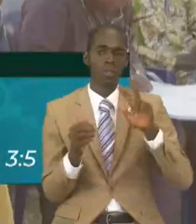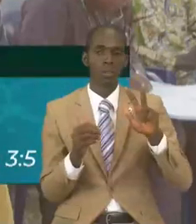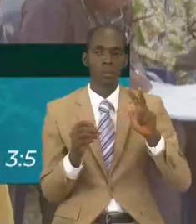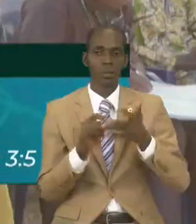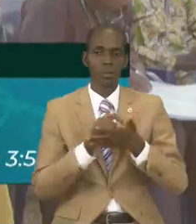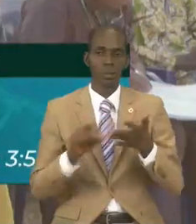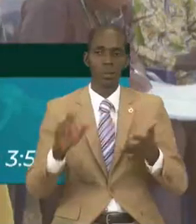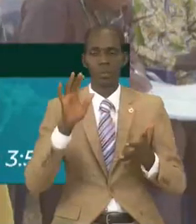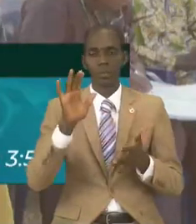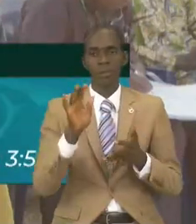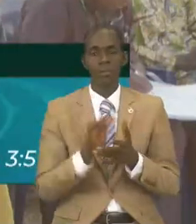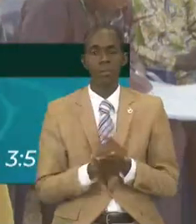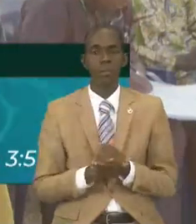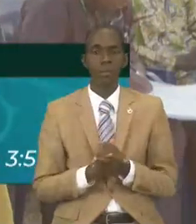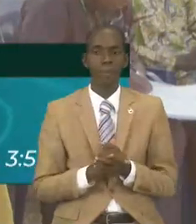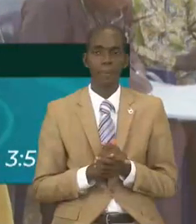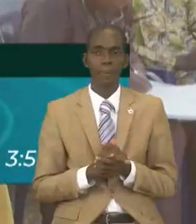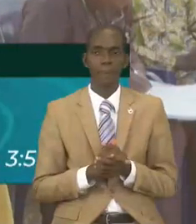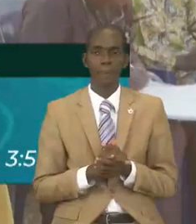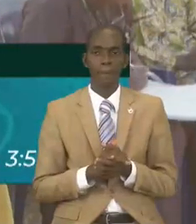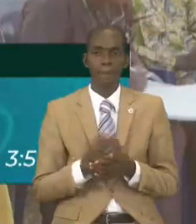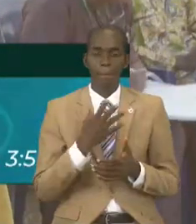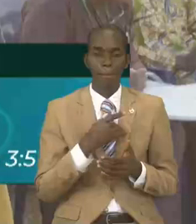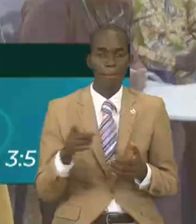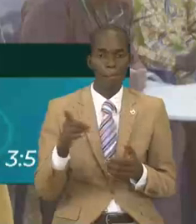chapitre 3, verset 5.